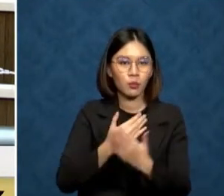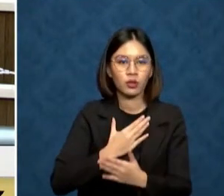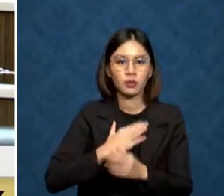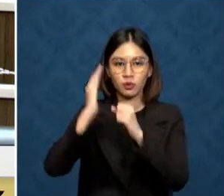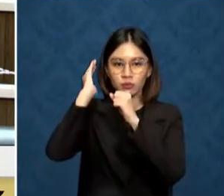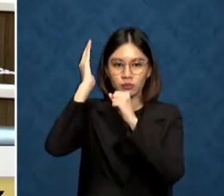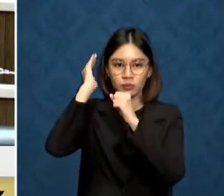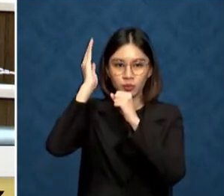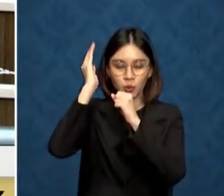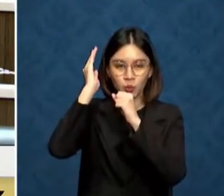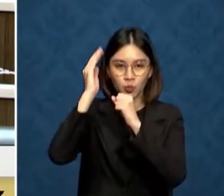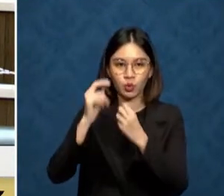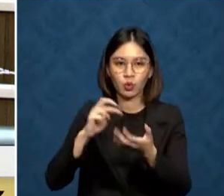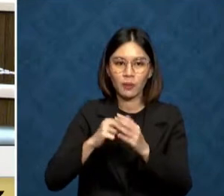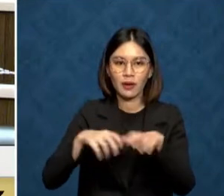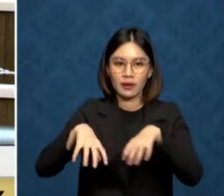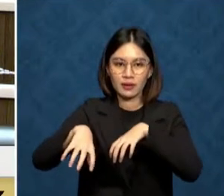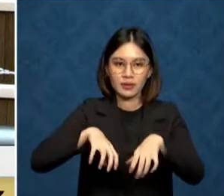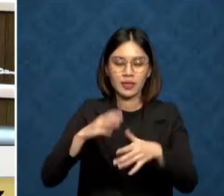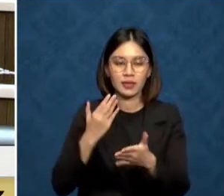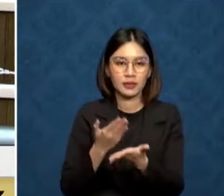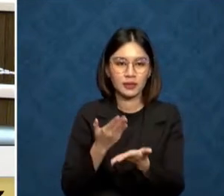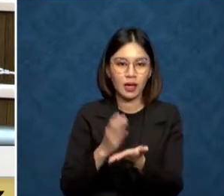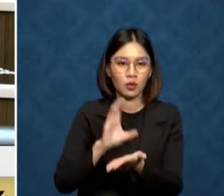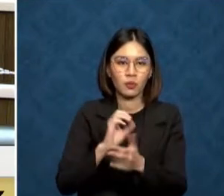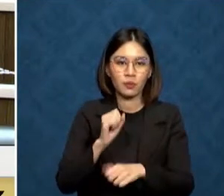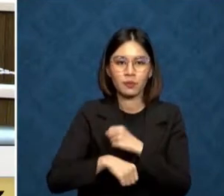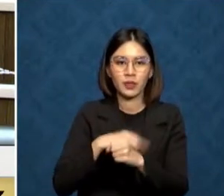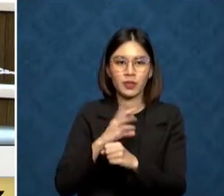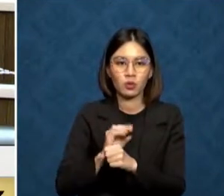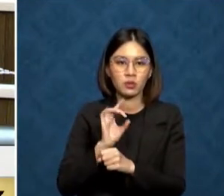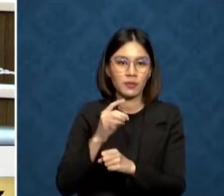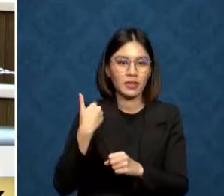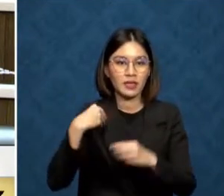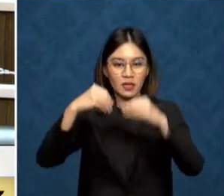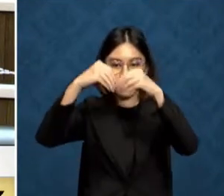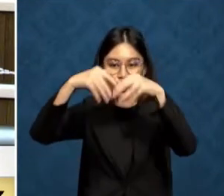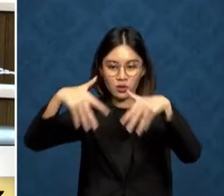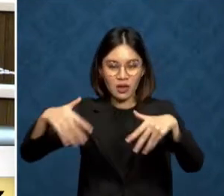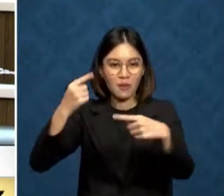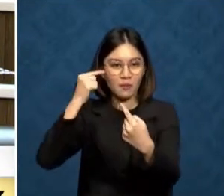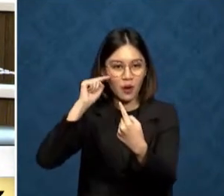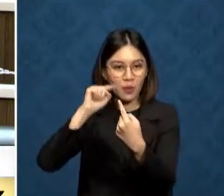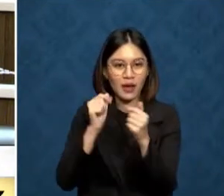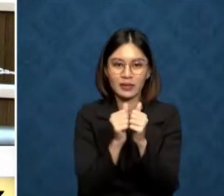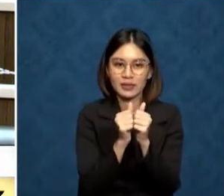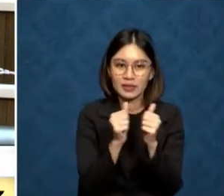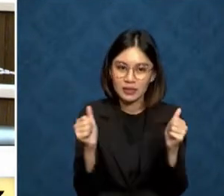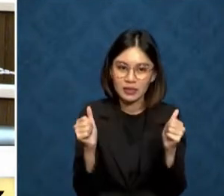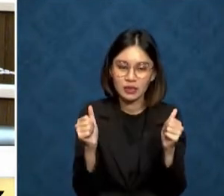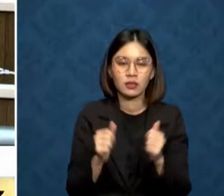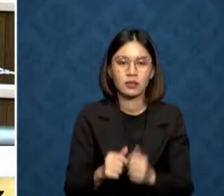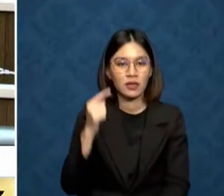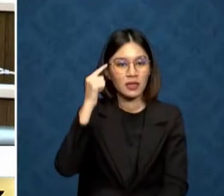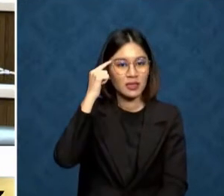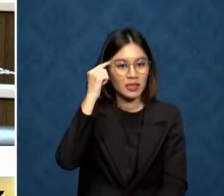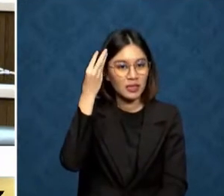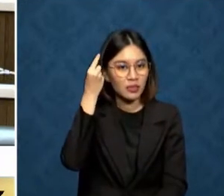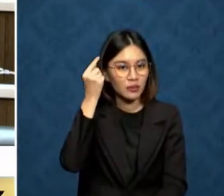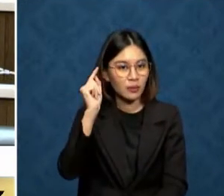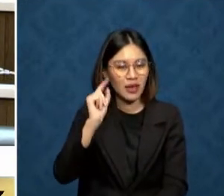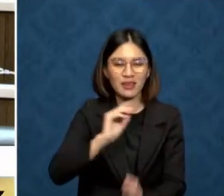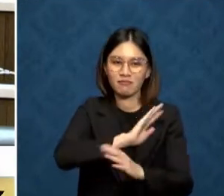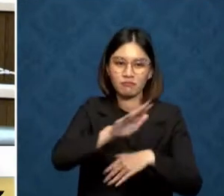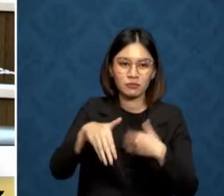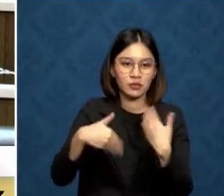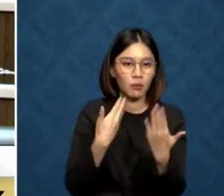ทั้หมดนครับเป็นกจสนงบประมาณปี 68 นี้ครัมีโครงสร้างและเป้าหมายที่ดีครับคิดแบบมองภาพ